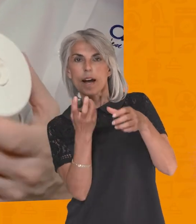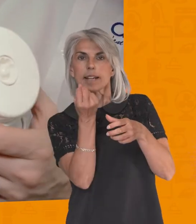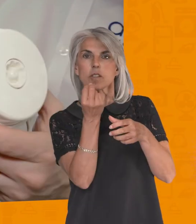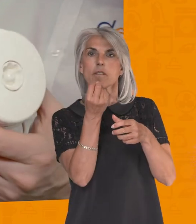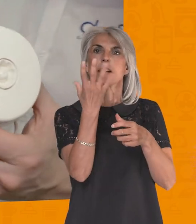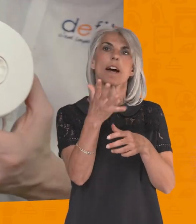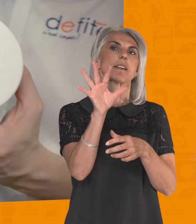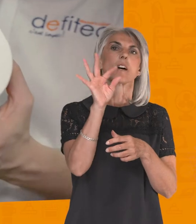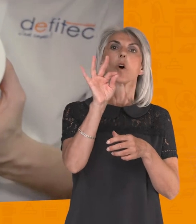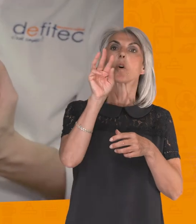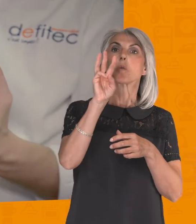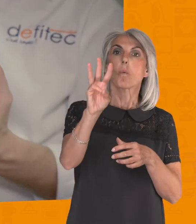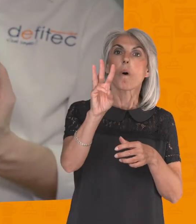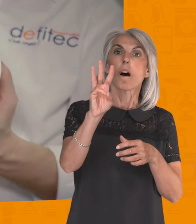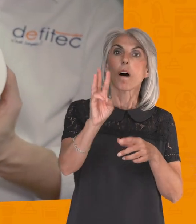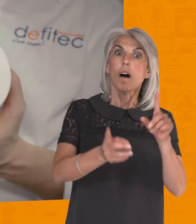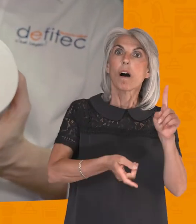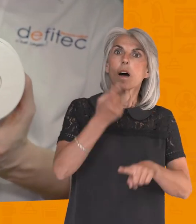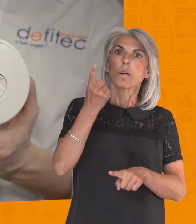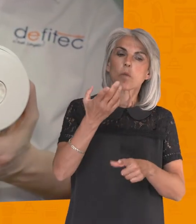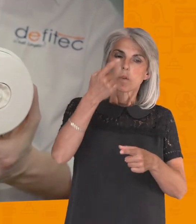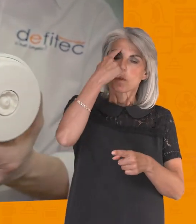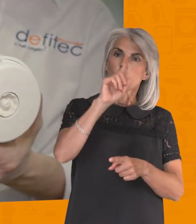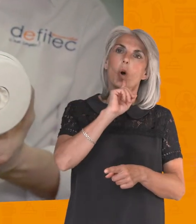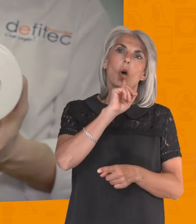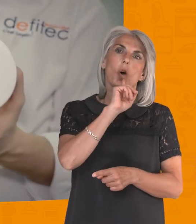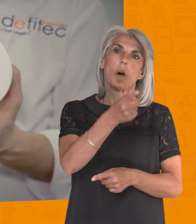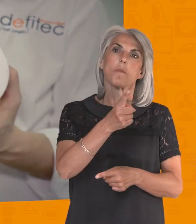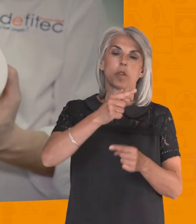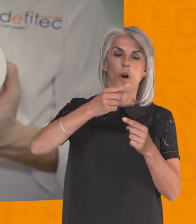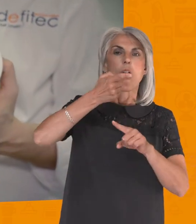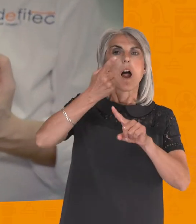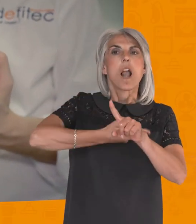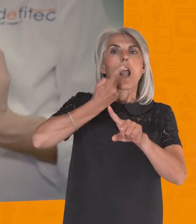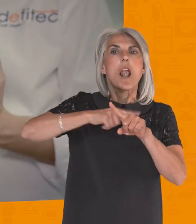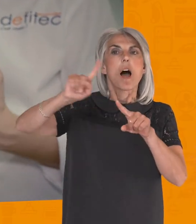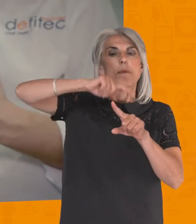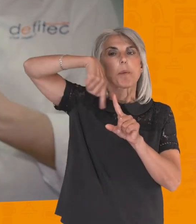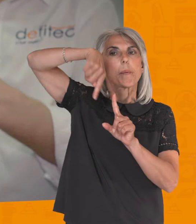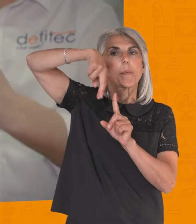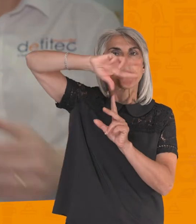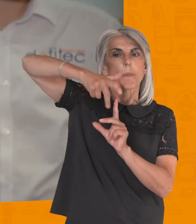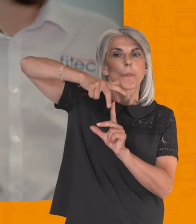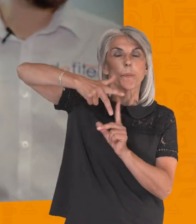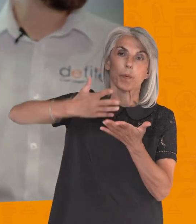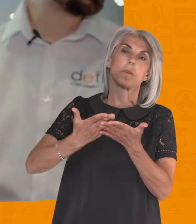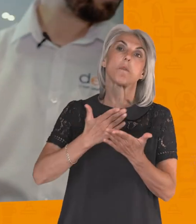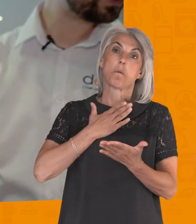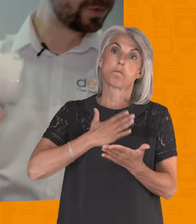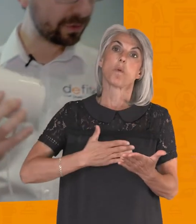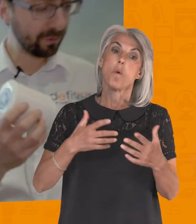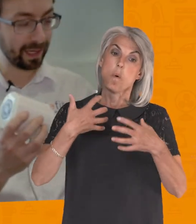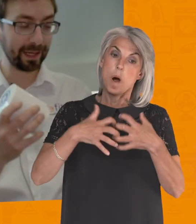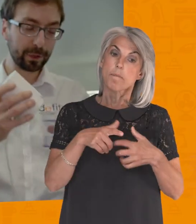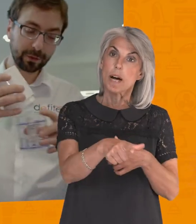85 53 c'est indispensable pour pouvoir vous commandez la lame par exemple car ces sondes et des appareils qui vivent vieux c'était très très bon appareil